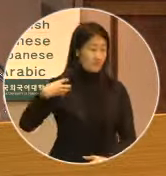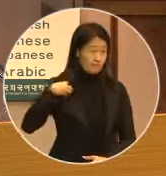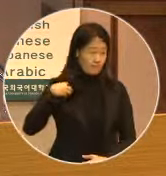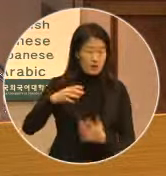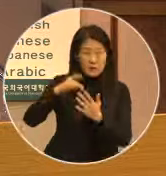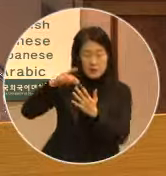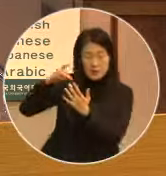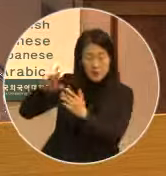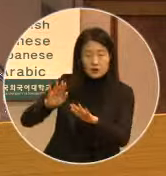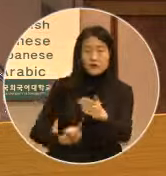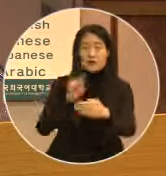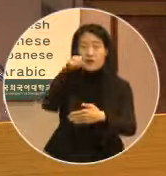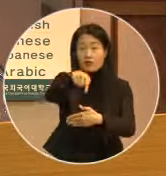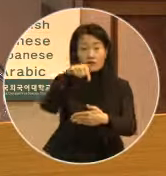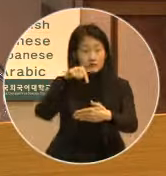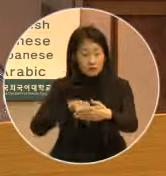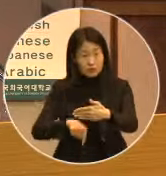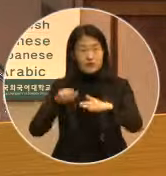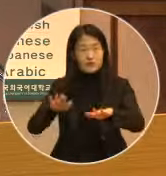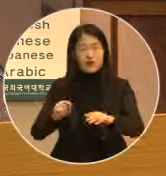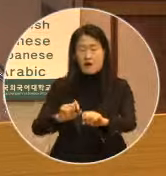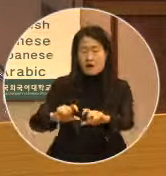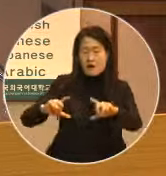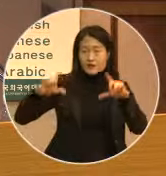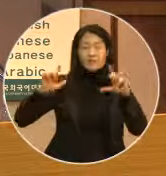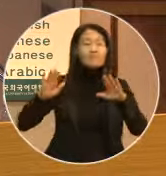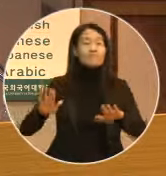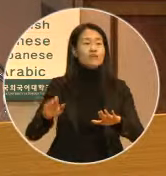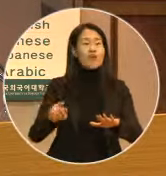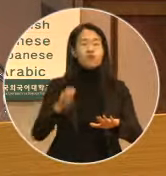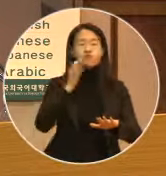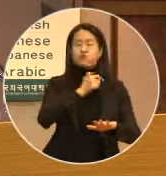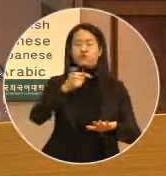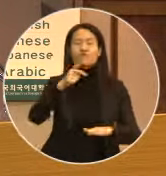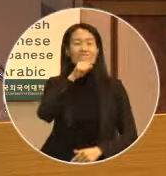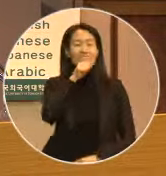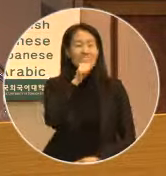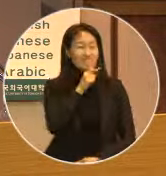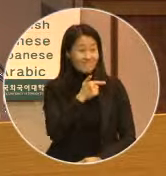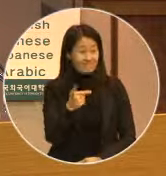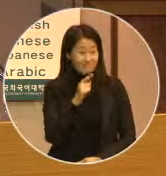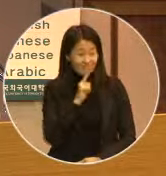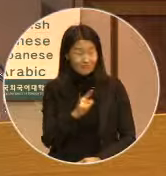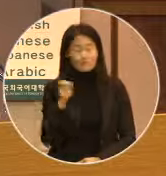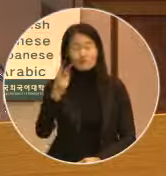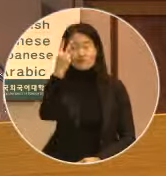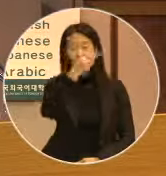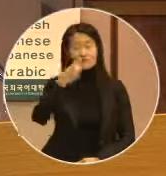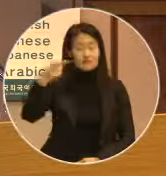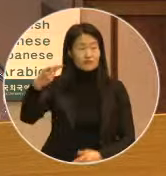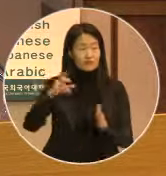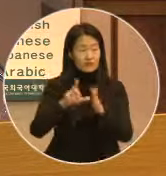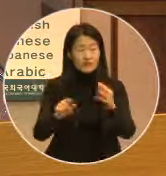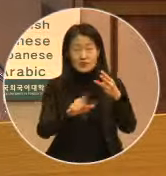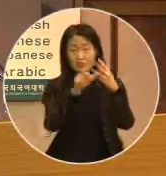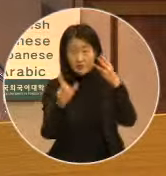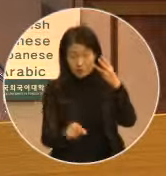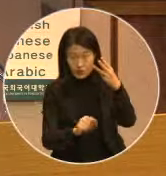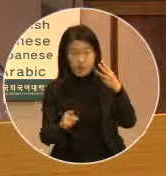등 대외적으로도 발목할 성과를 거두었습니다. 또한 2012년